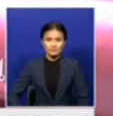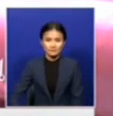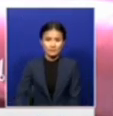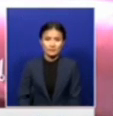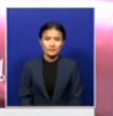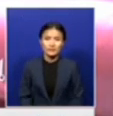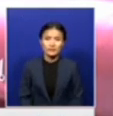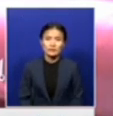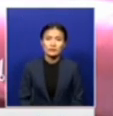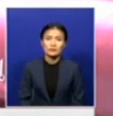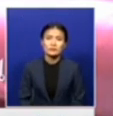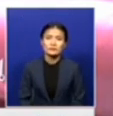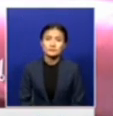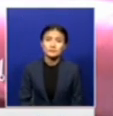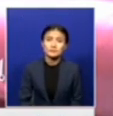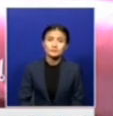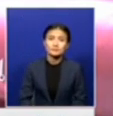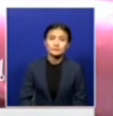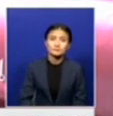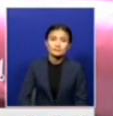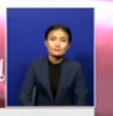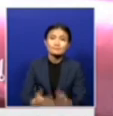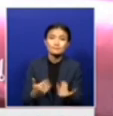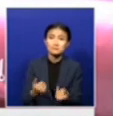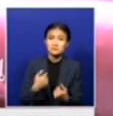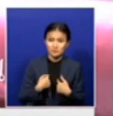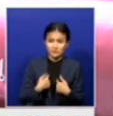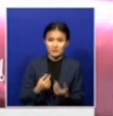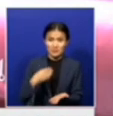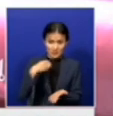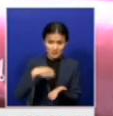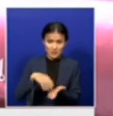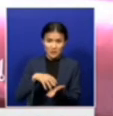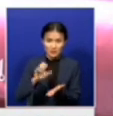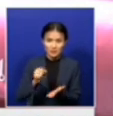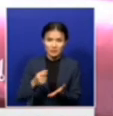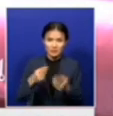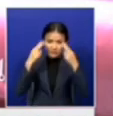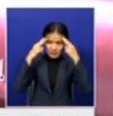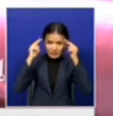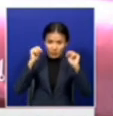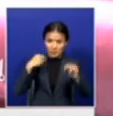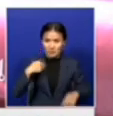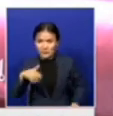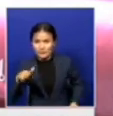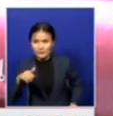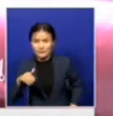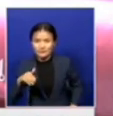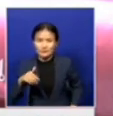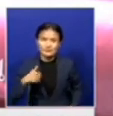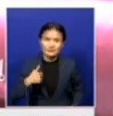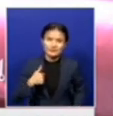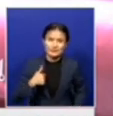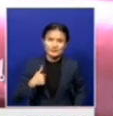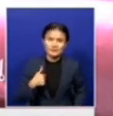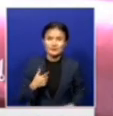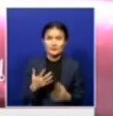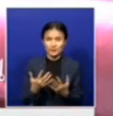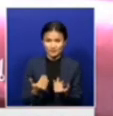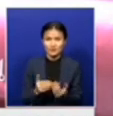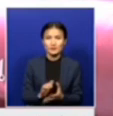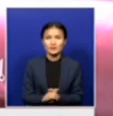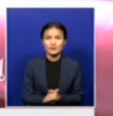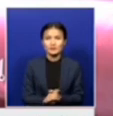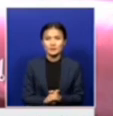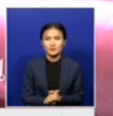ขออนุญาตฝากเรื่องนี้พอท่านลุกไปปุ๊บเดี๋ยวผมส่งได้ให้ท่านนะผมนอกเรื่องนิดหนึ่ง